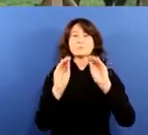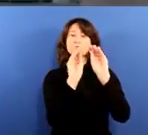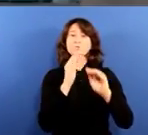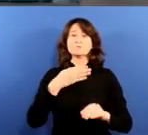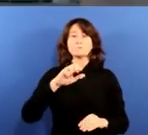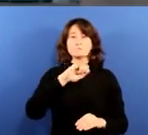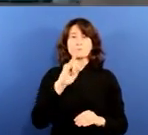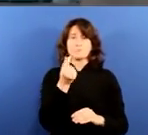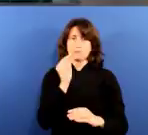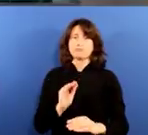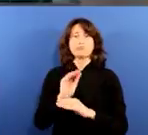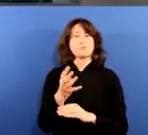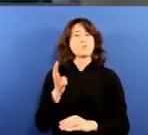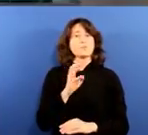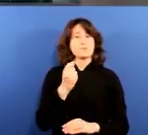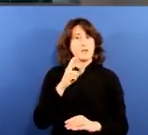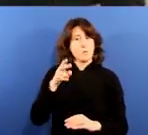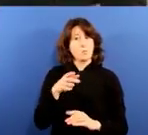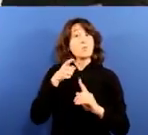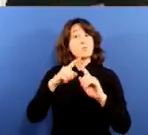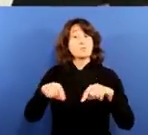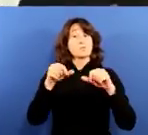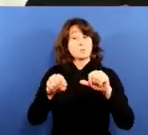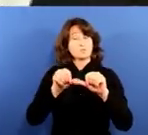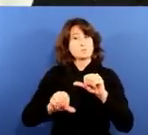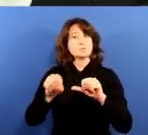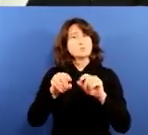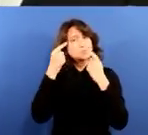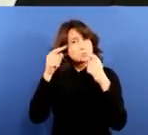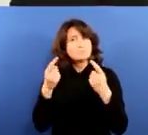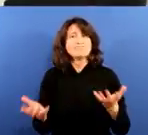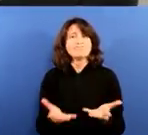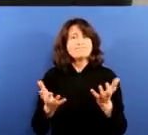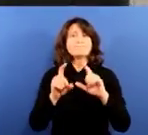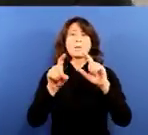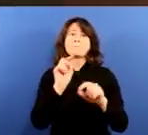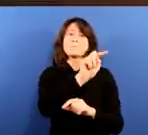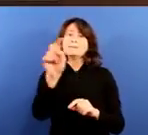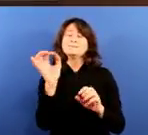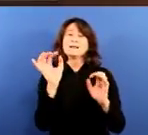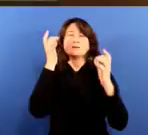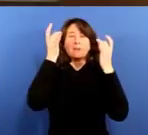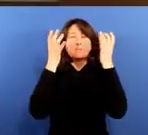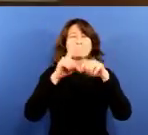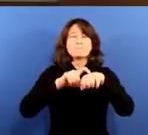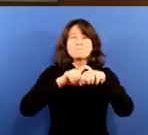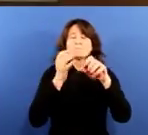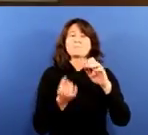du, Bizkaian enpresa sortzaileen sorkuntza sustatzeko 400.000 euro emango dizkiola Aldundiak behaz